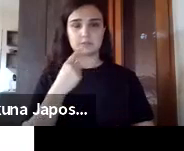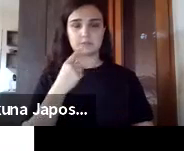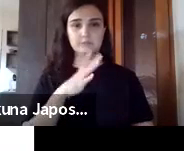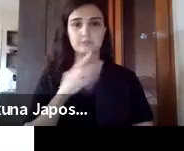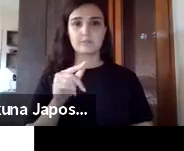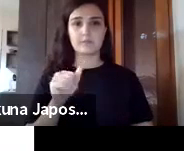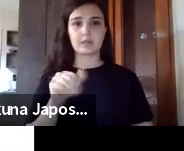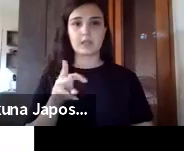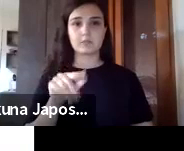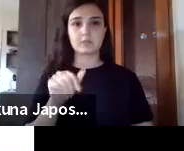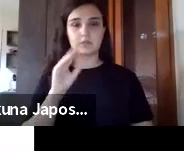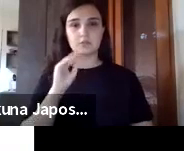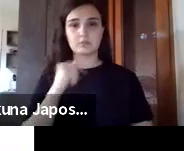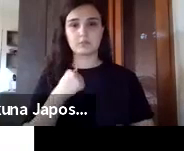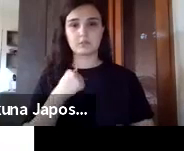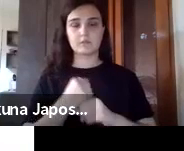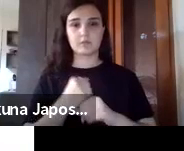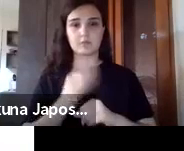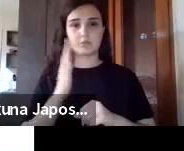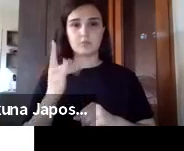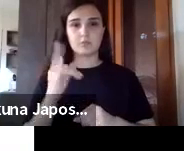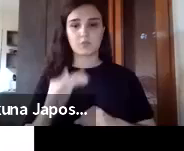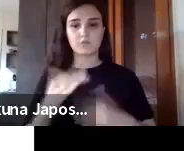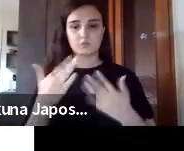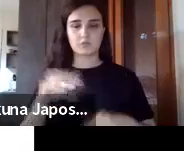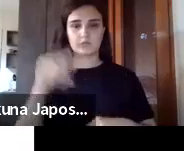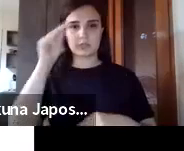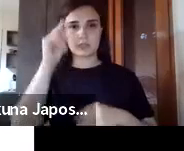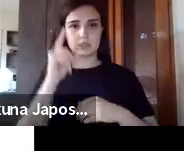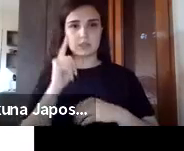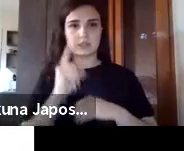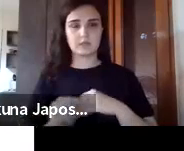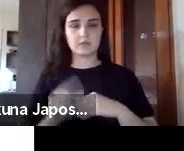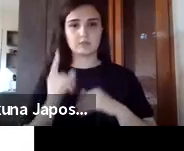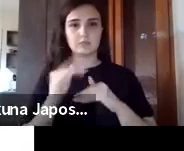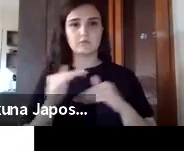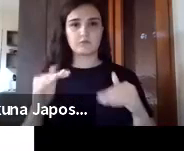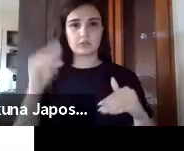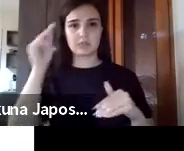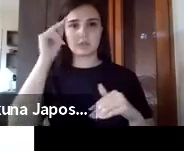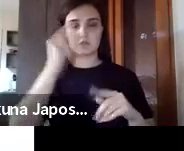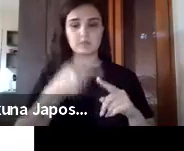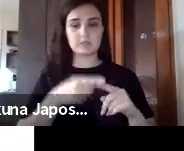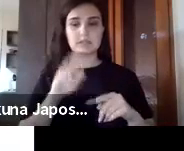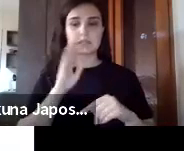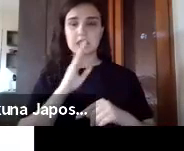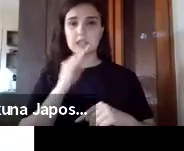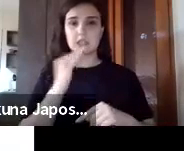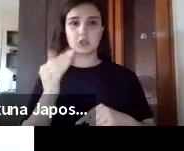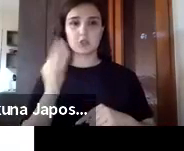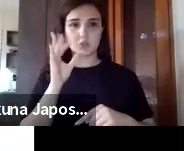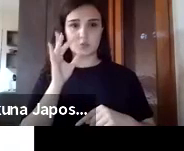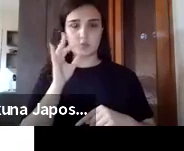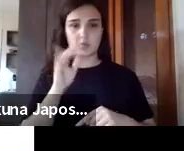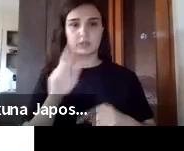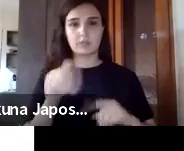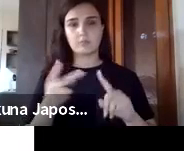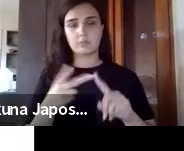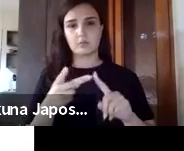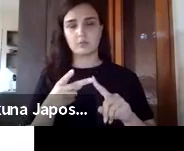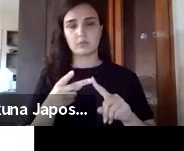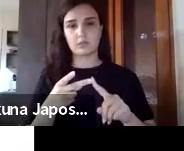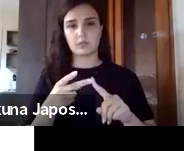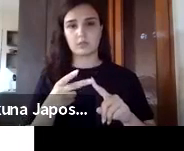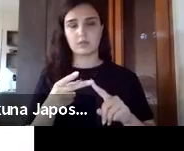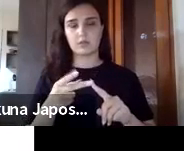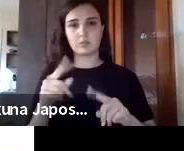თამთარო, როდესაც მე ამას გავაკეთებ, ბავშვიც უკვე ისწავლის. ერთი არის რომ ბავშვი სწავლობს რომ ეს დედის დროა. და მეორე არის